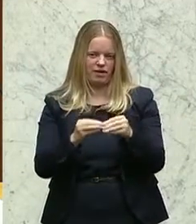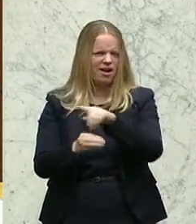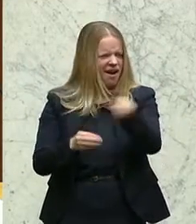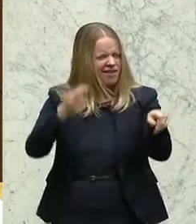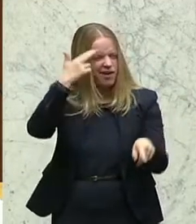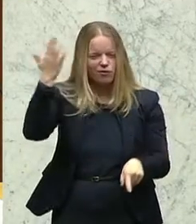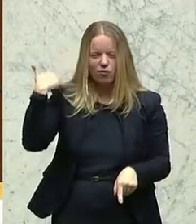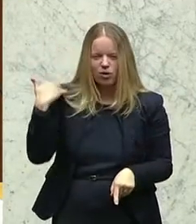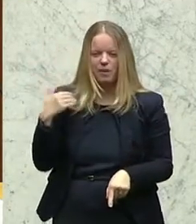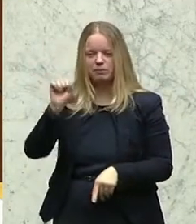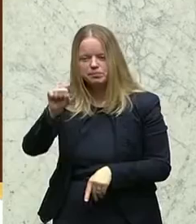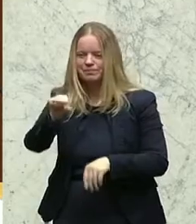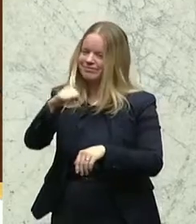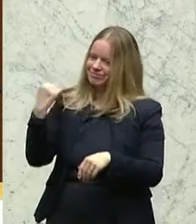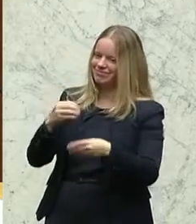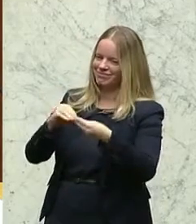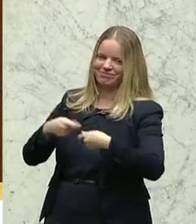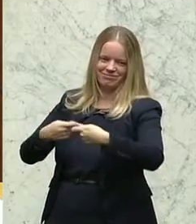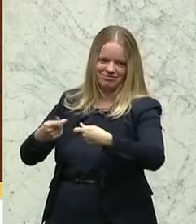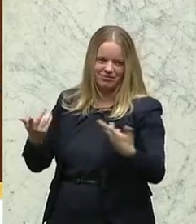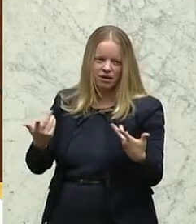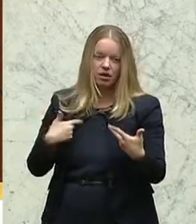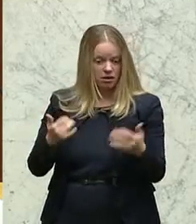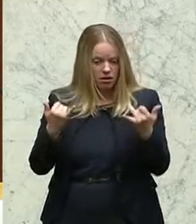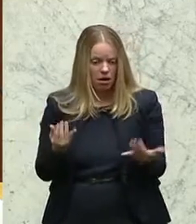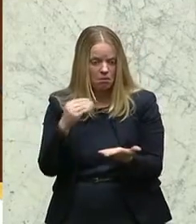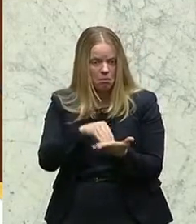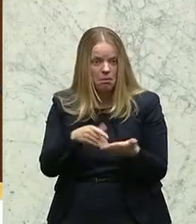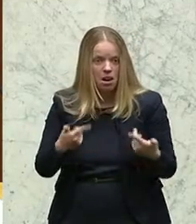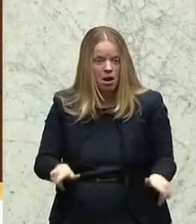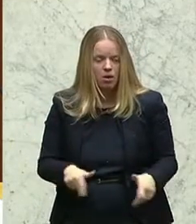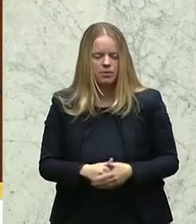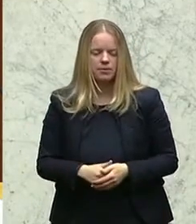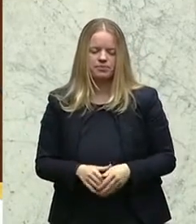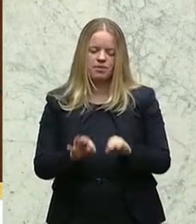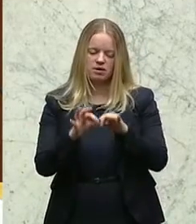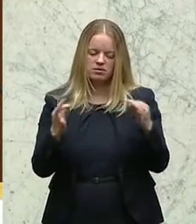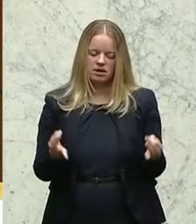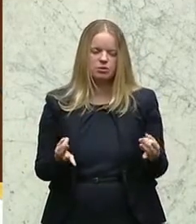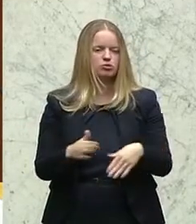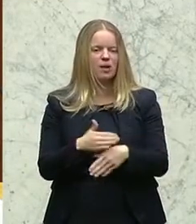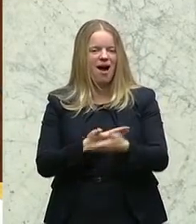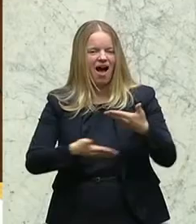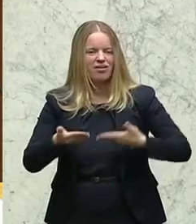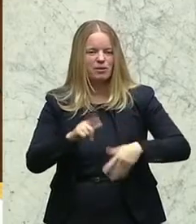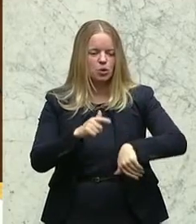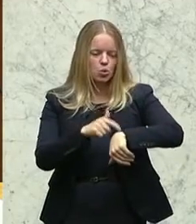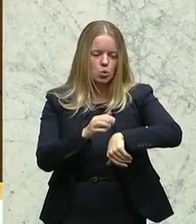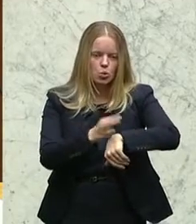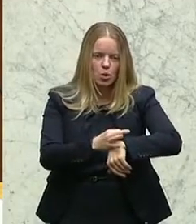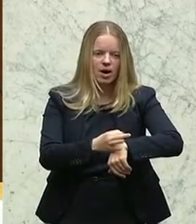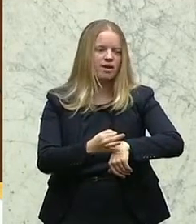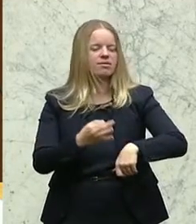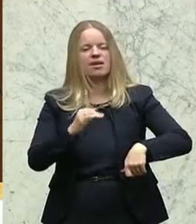früher her, wird wieder ausdrücklich erlaubt. Ich lese den Satz vor. Der Handel mit Uhren aus Edelmetall, Gold-